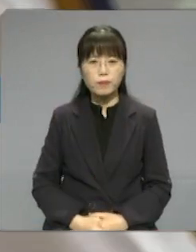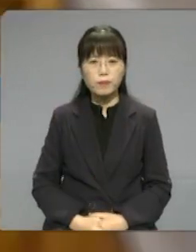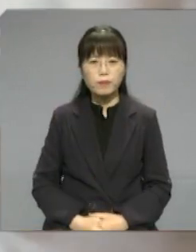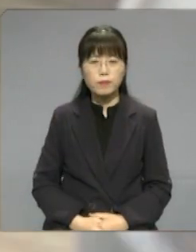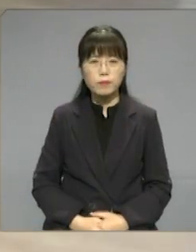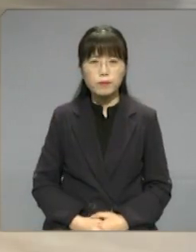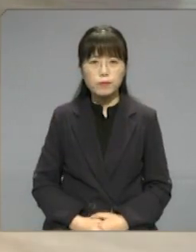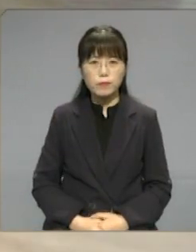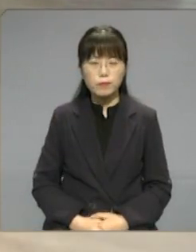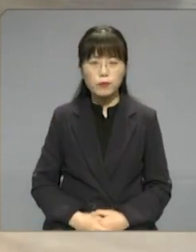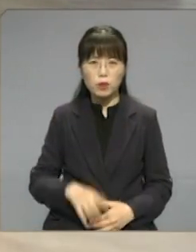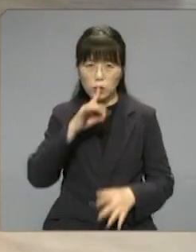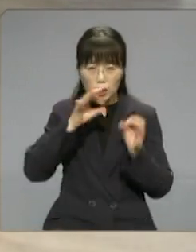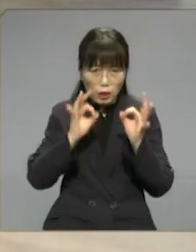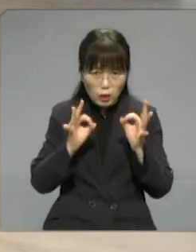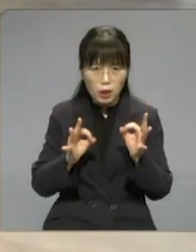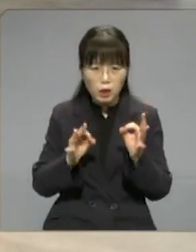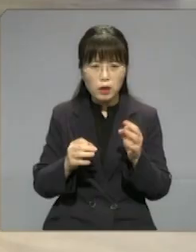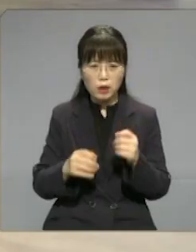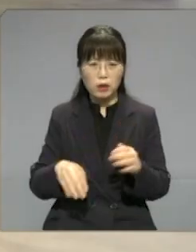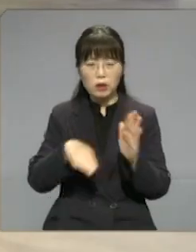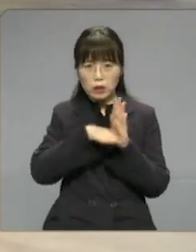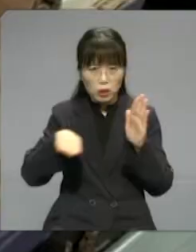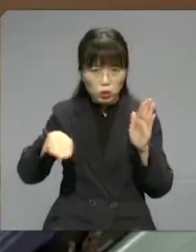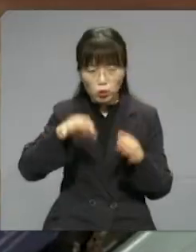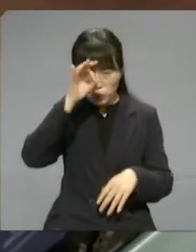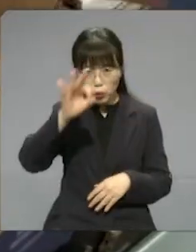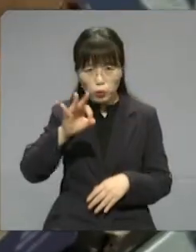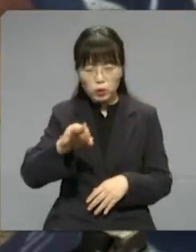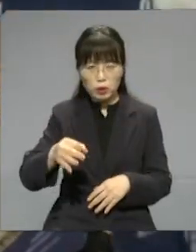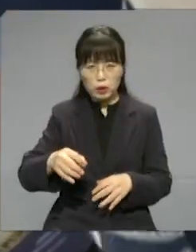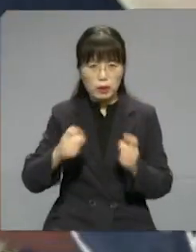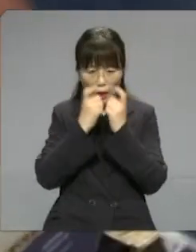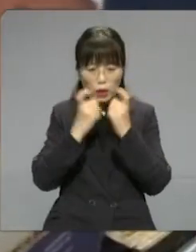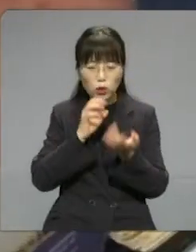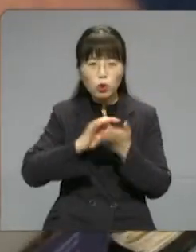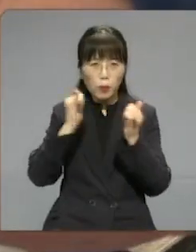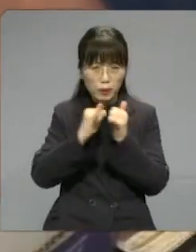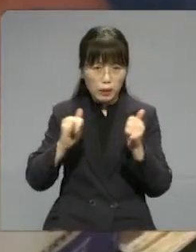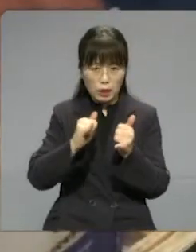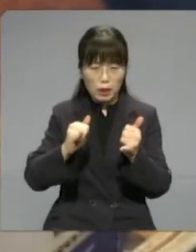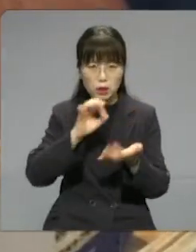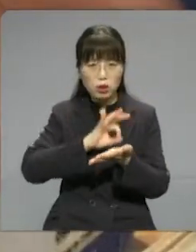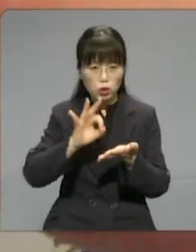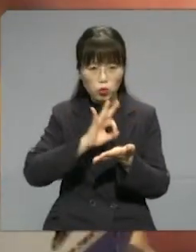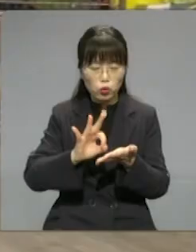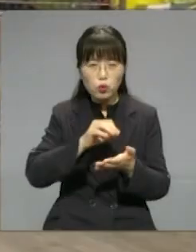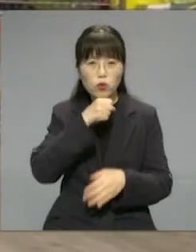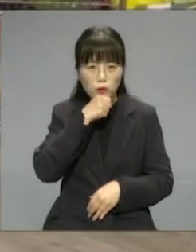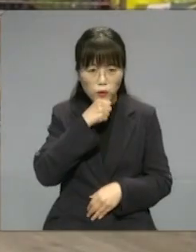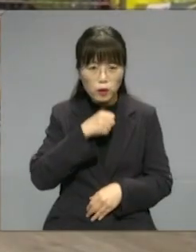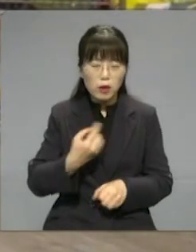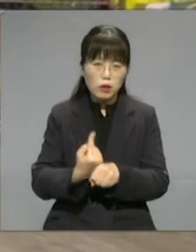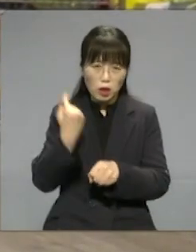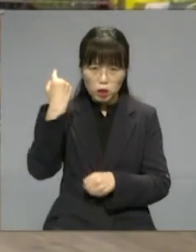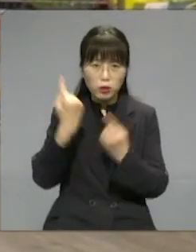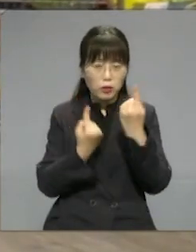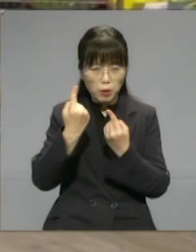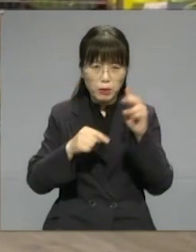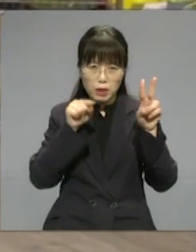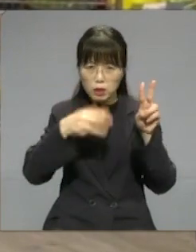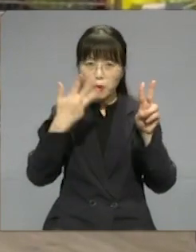설명했습니다 연이 금리의 주요 기준으로 보는 근원 개인소비자 지출 가격 지수는 지난 3월 전년 대비